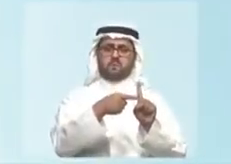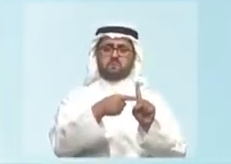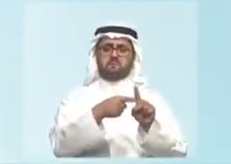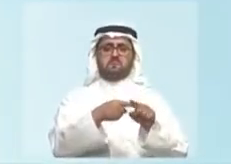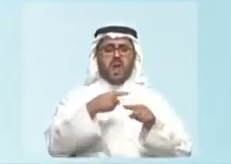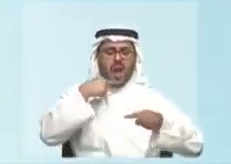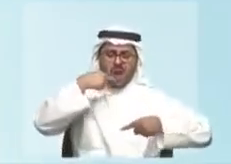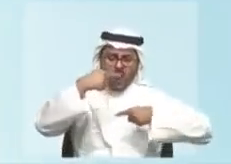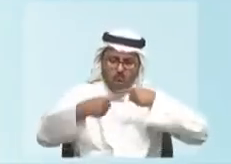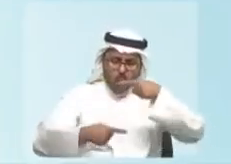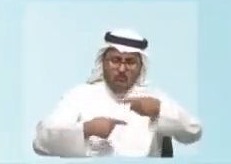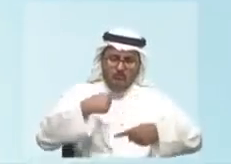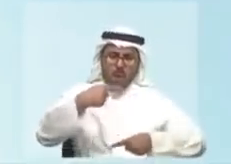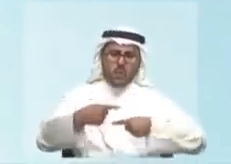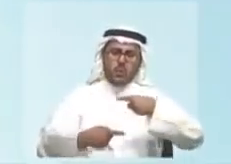دائما